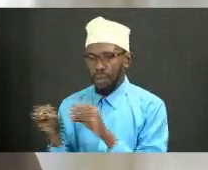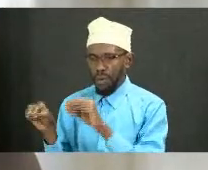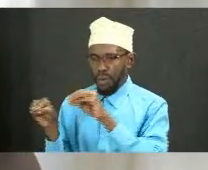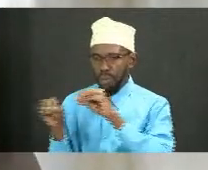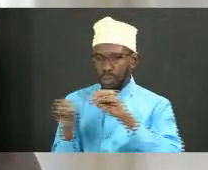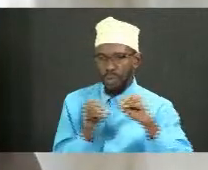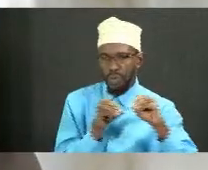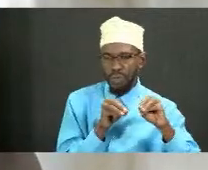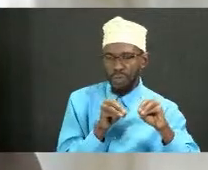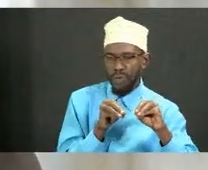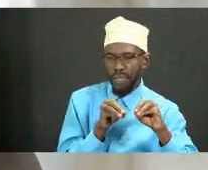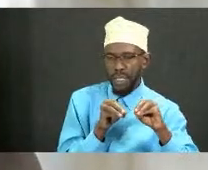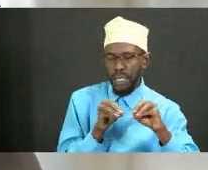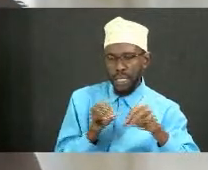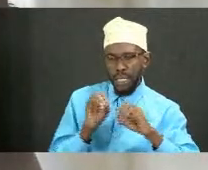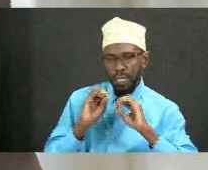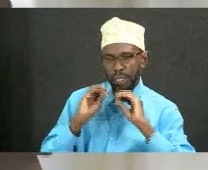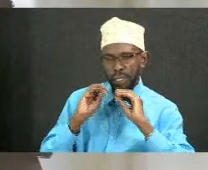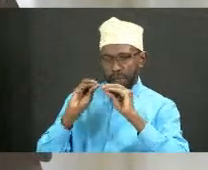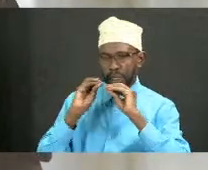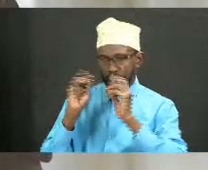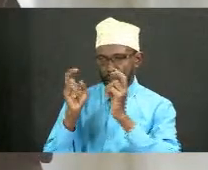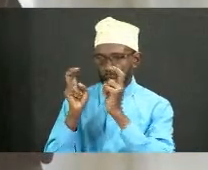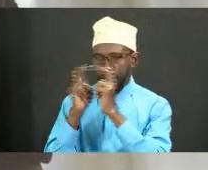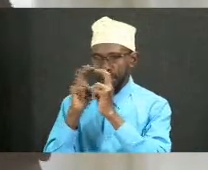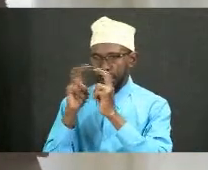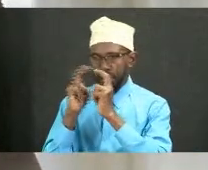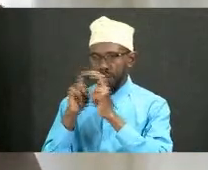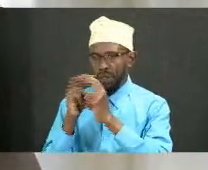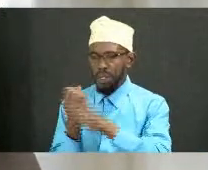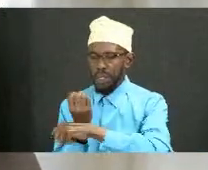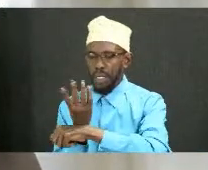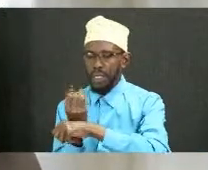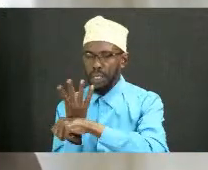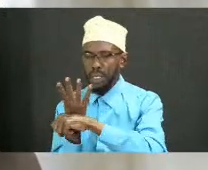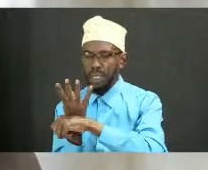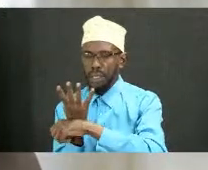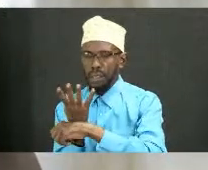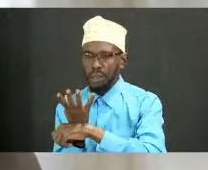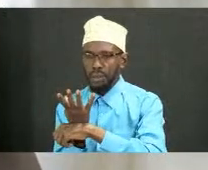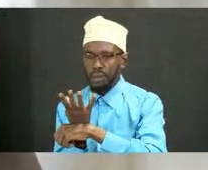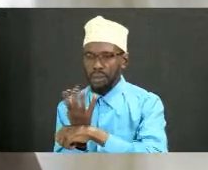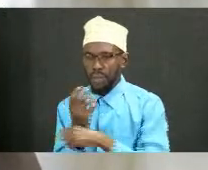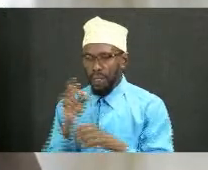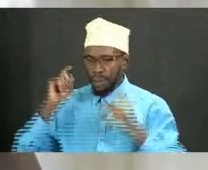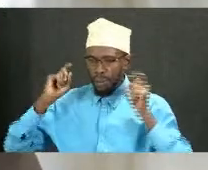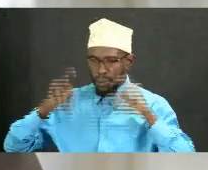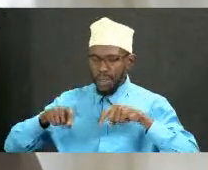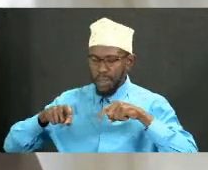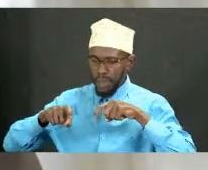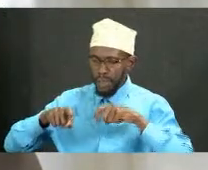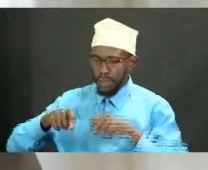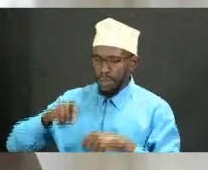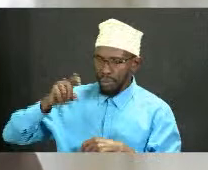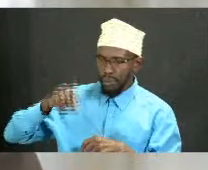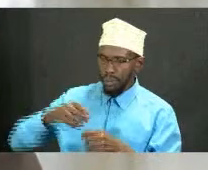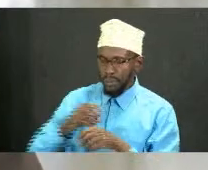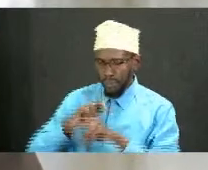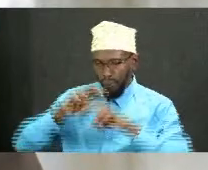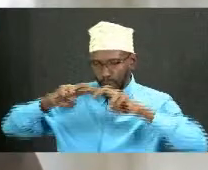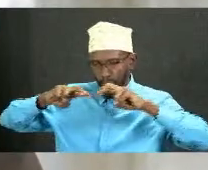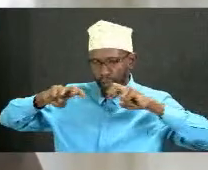tumemove kufanya telecounseling. So initially it was one-on-one counseling, but now it's telecounseling. So lazima utafute